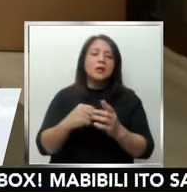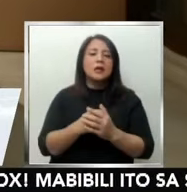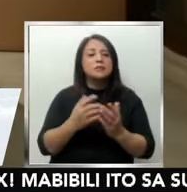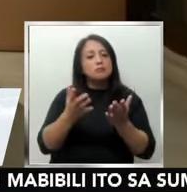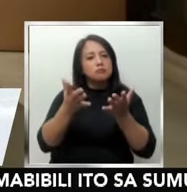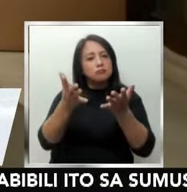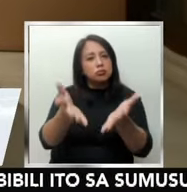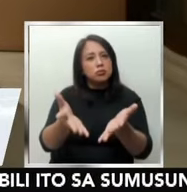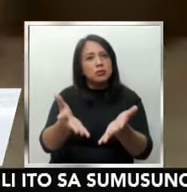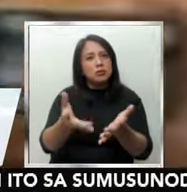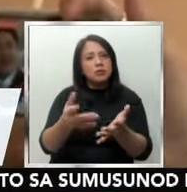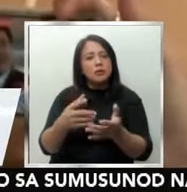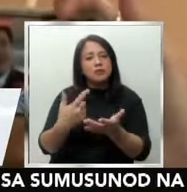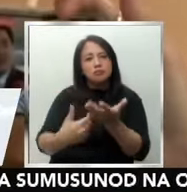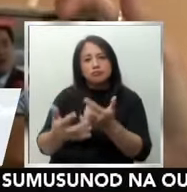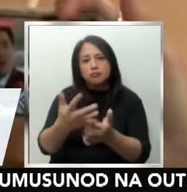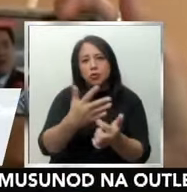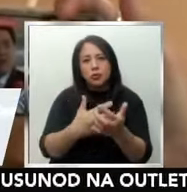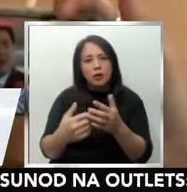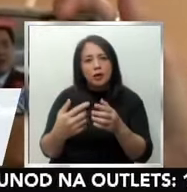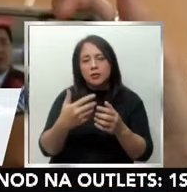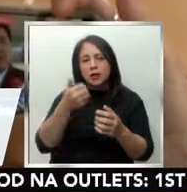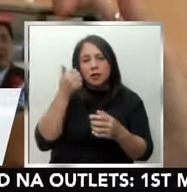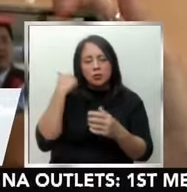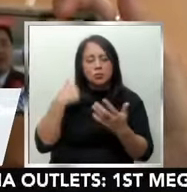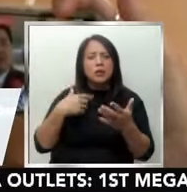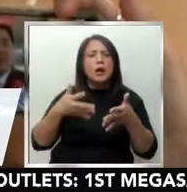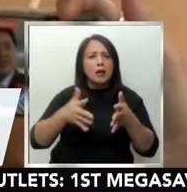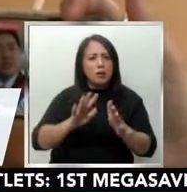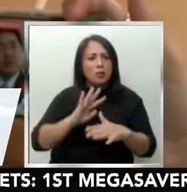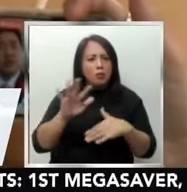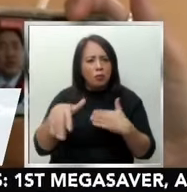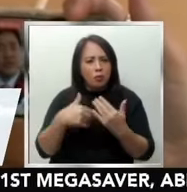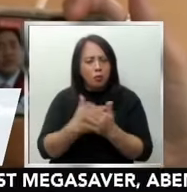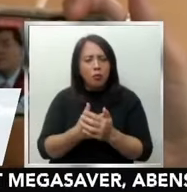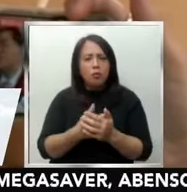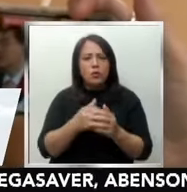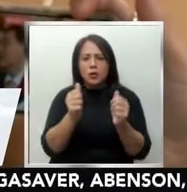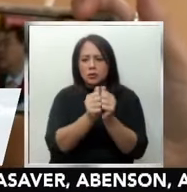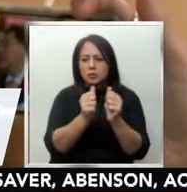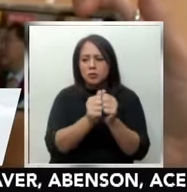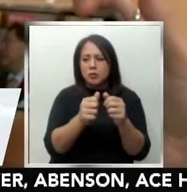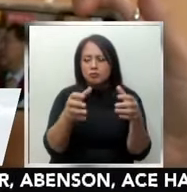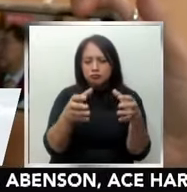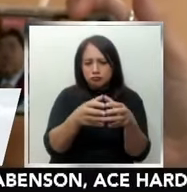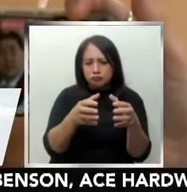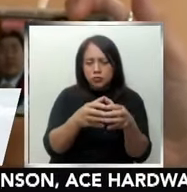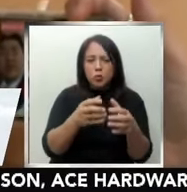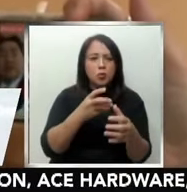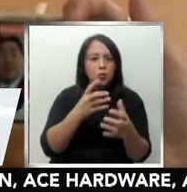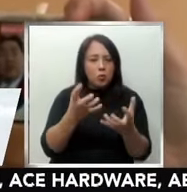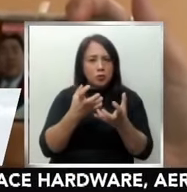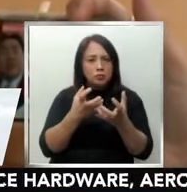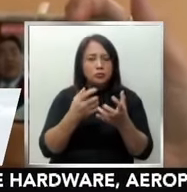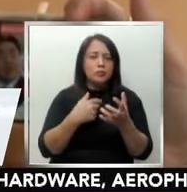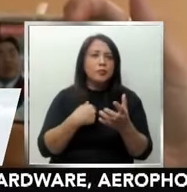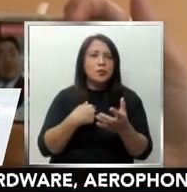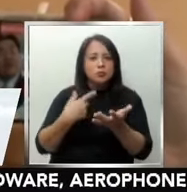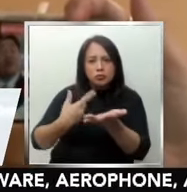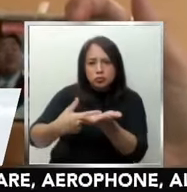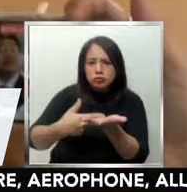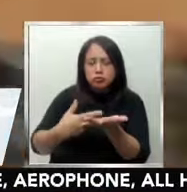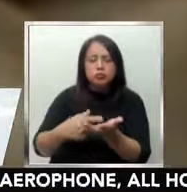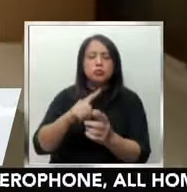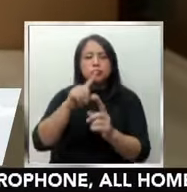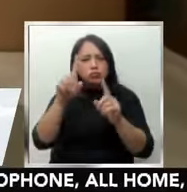ang mga kontra we allow all all of our colleagues who would wish to interpolate to interpolate so that we can clarify